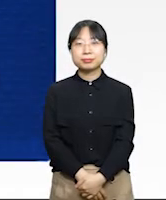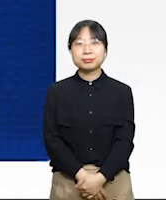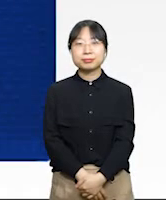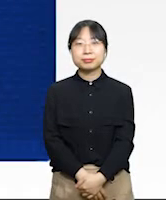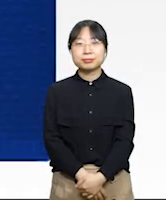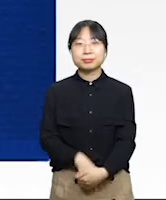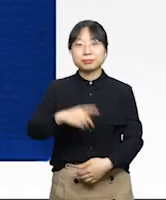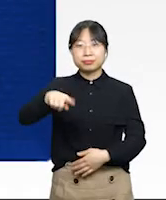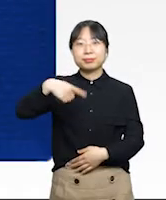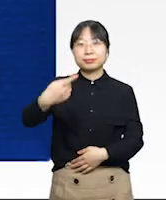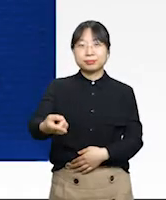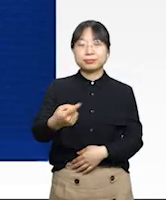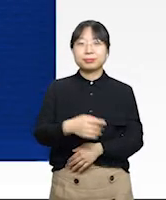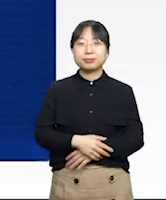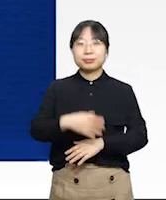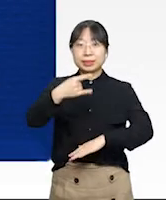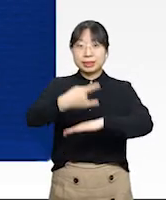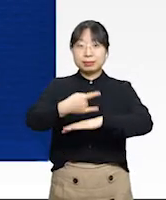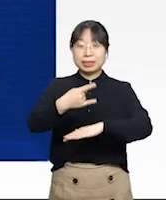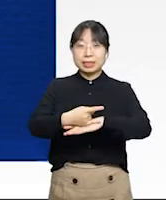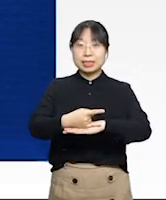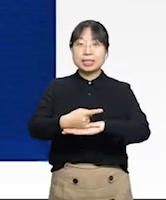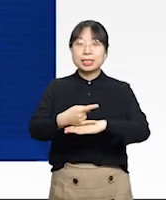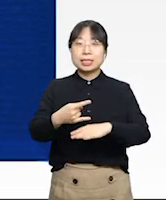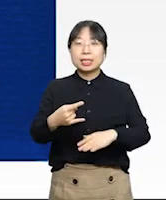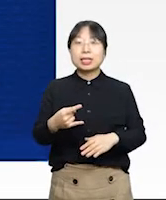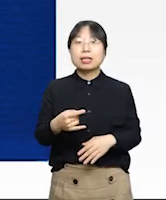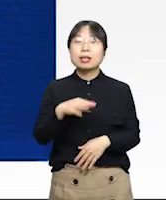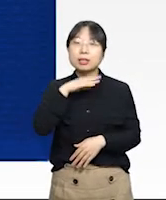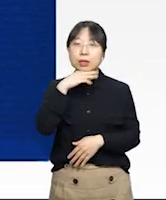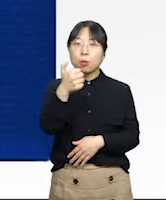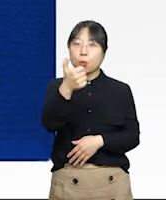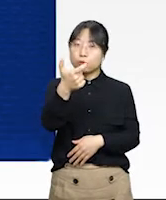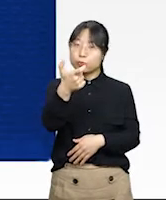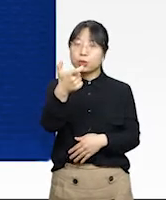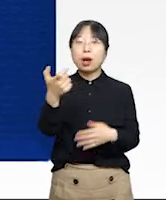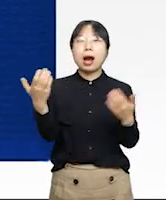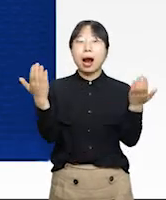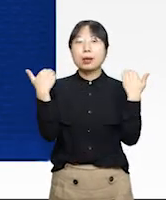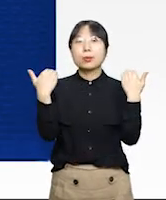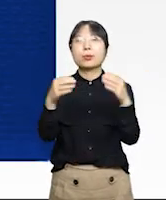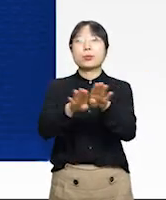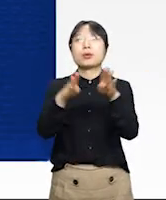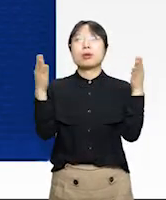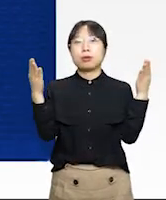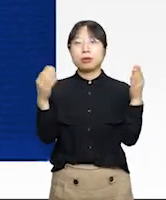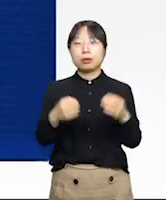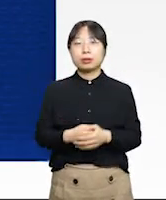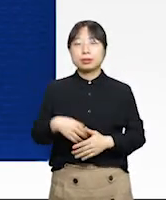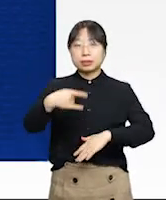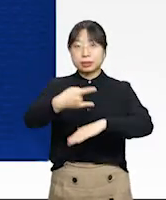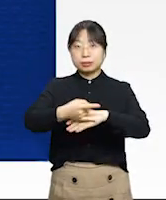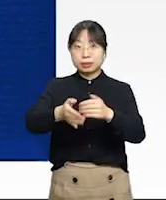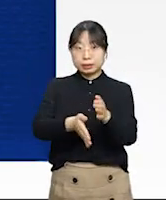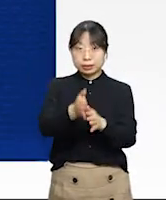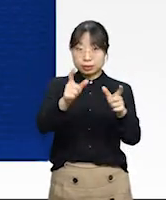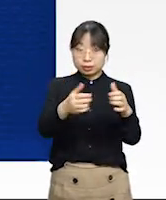다음 소식입니다. 의왕시 위풍당당 신중년학교 교육생을 모집합니다. 의왕시민